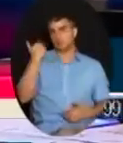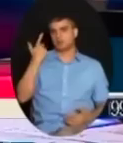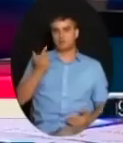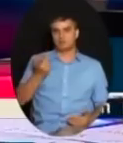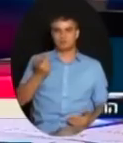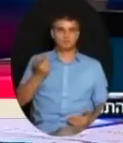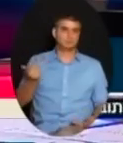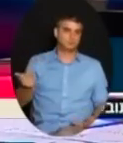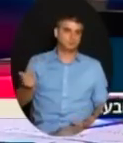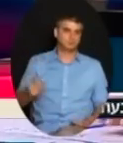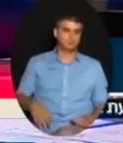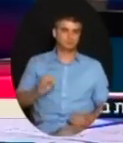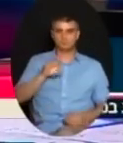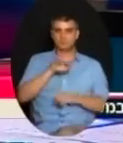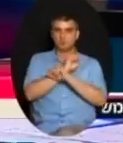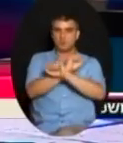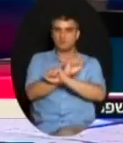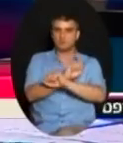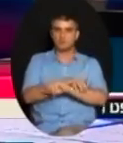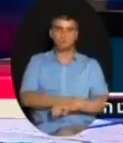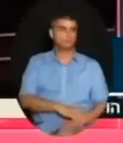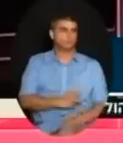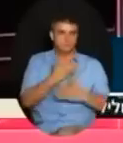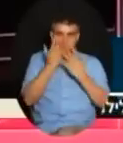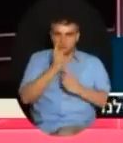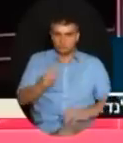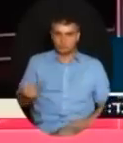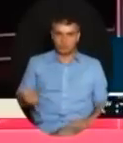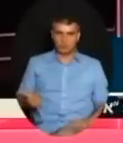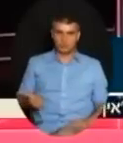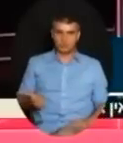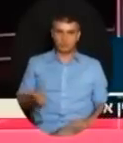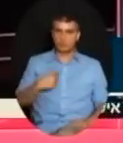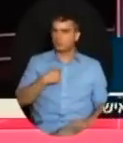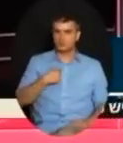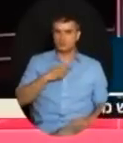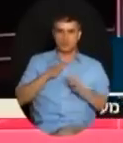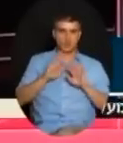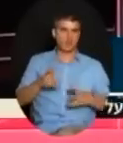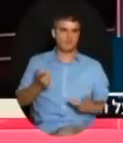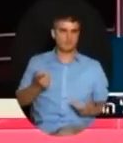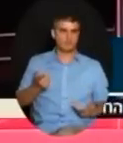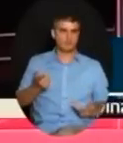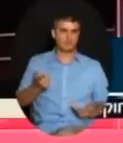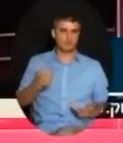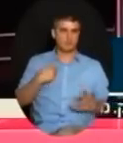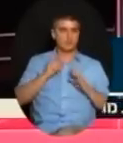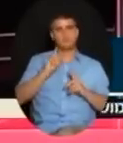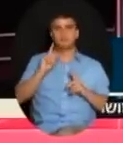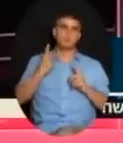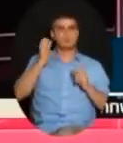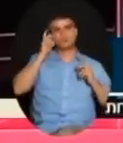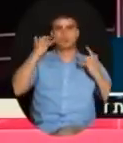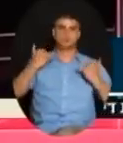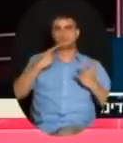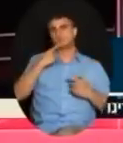לשעבר, נשלח לכלא. בוודאי שלא. אני גם לא אוהבת את אלה שפתאום